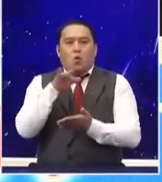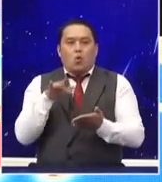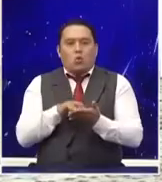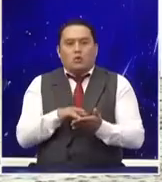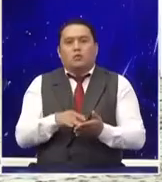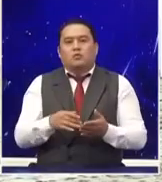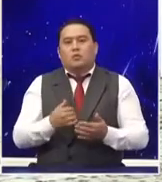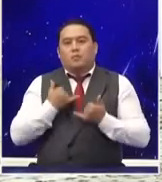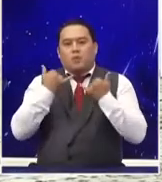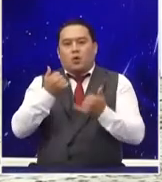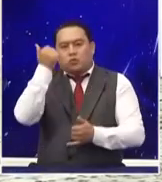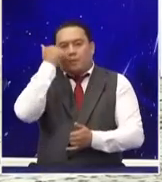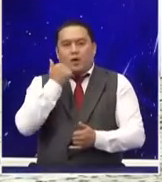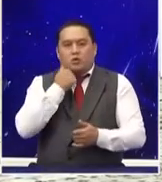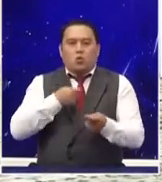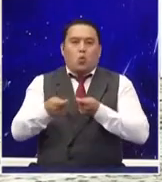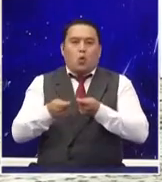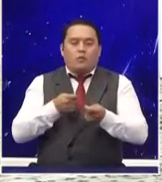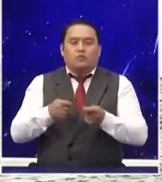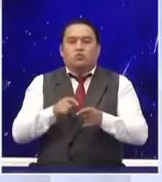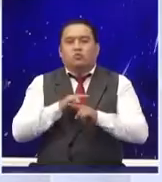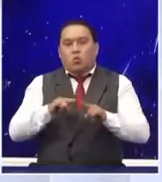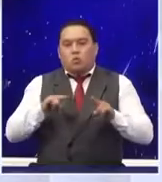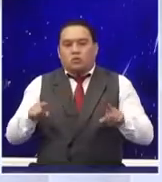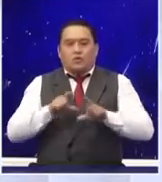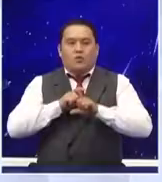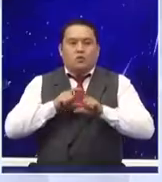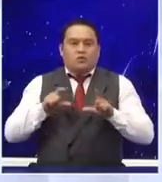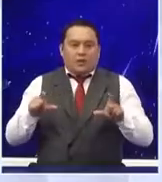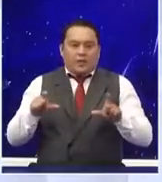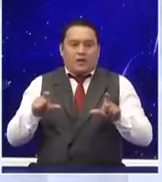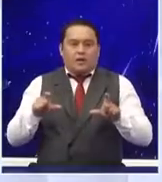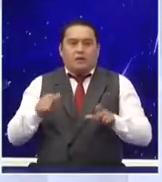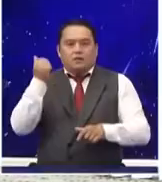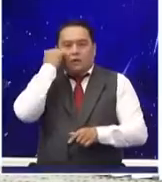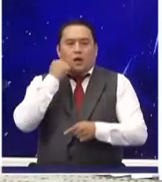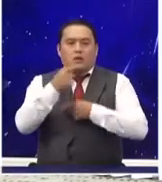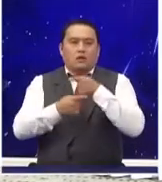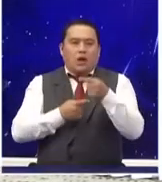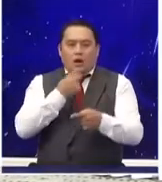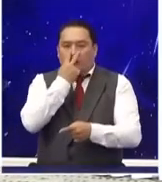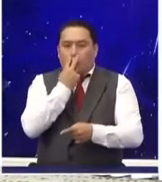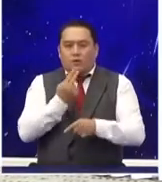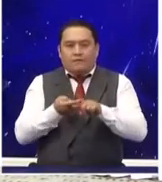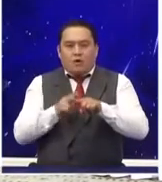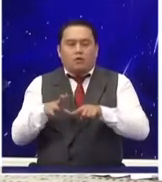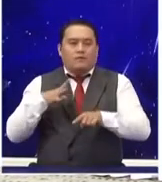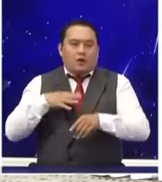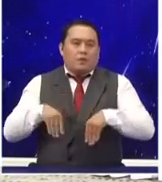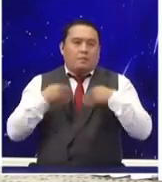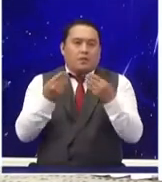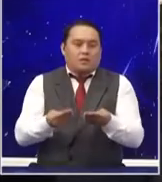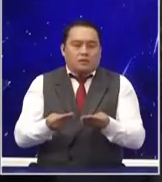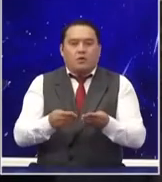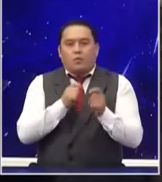города благодарственными письмами наградили руководители учебных и дошкольных учреждений. По старой традиции, десятки экземпляров книги будут переданы в